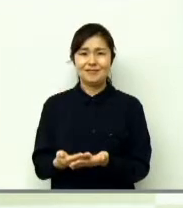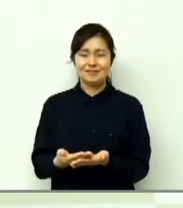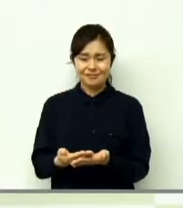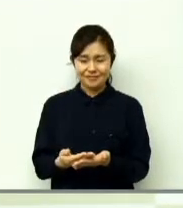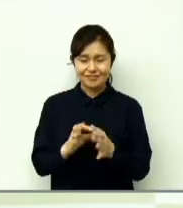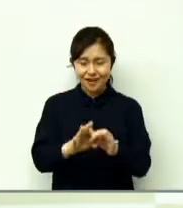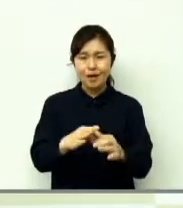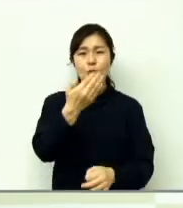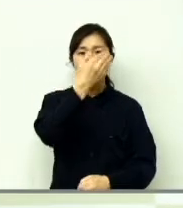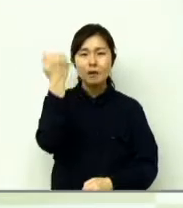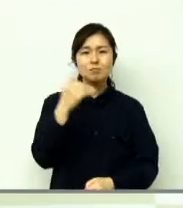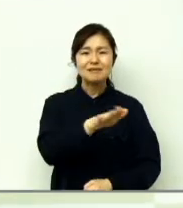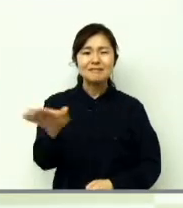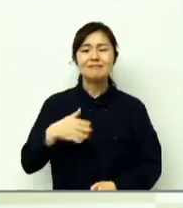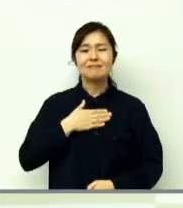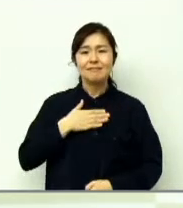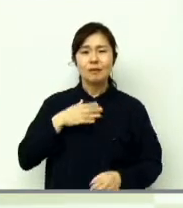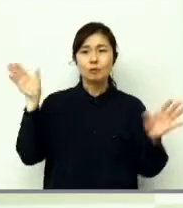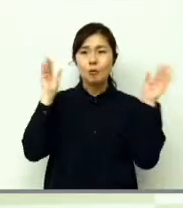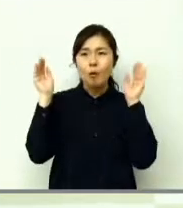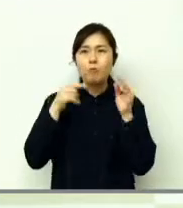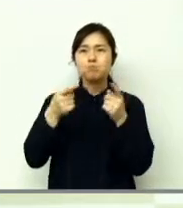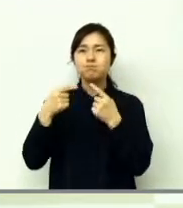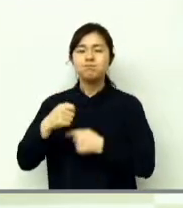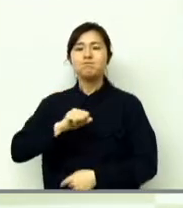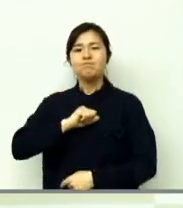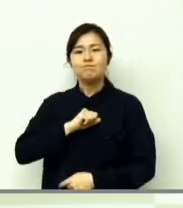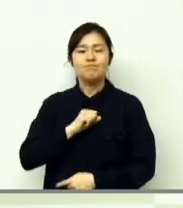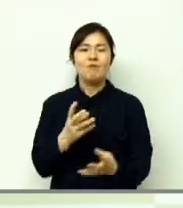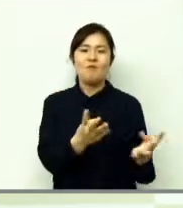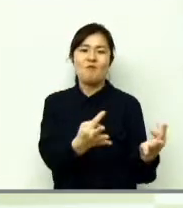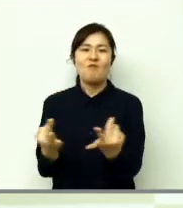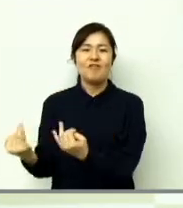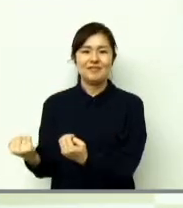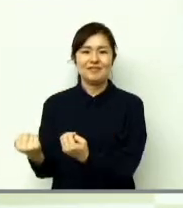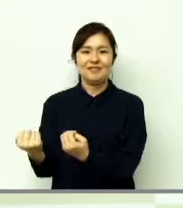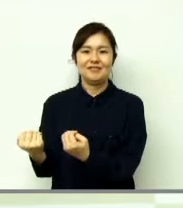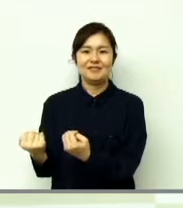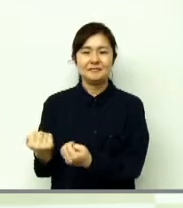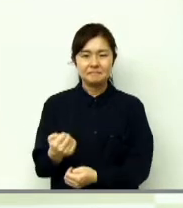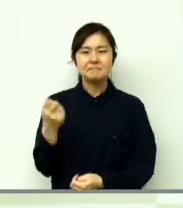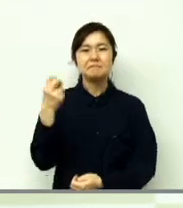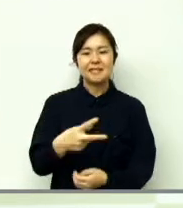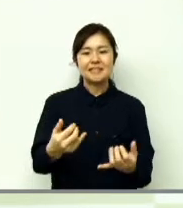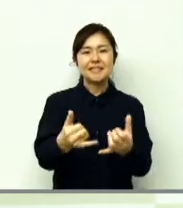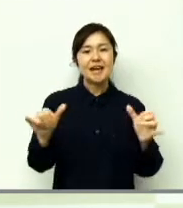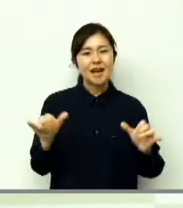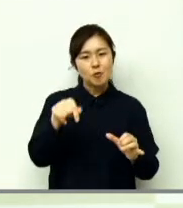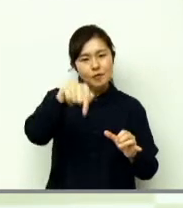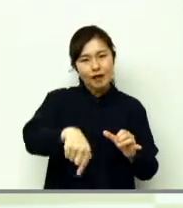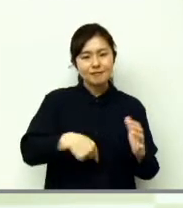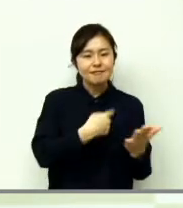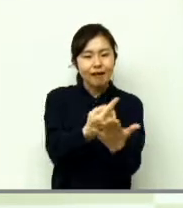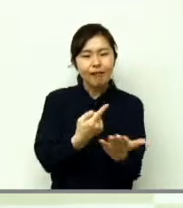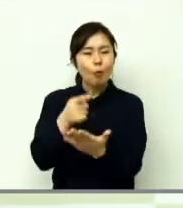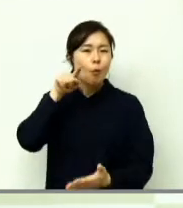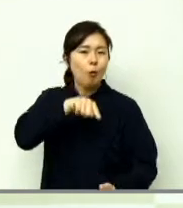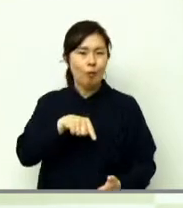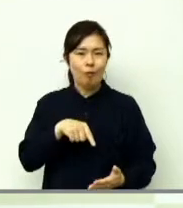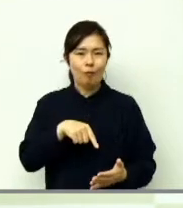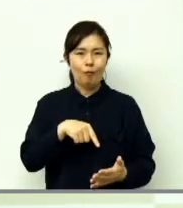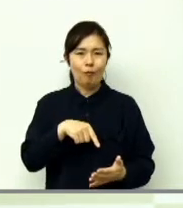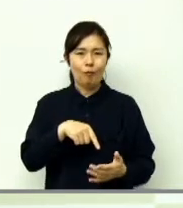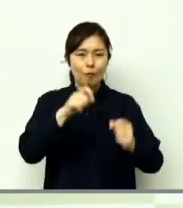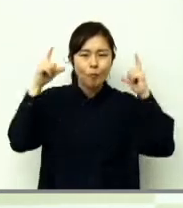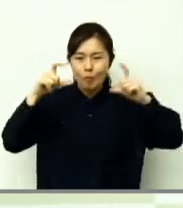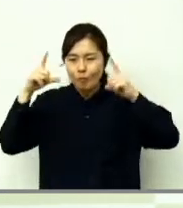情報が得ることができたり、いろんなことに社会参加もできる、そんな環境にもなっている